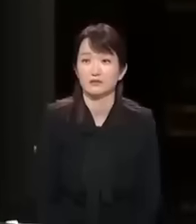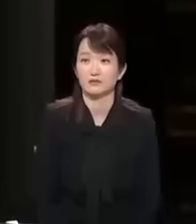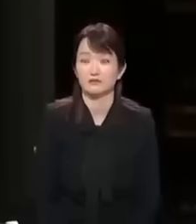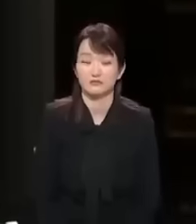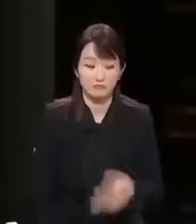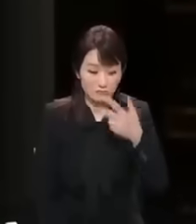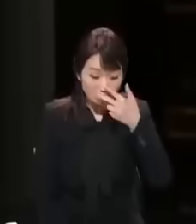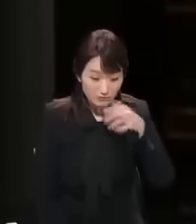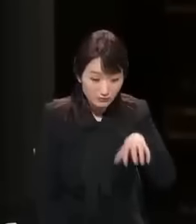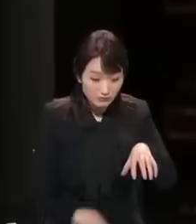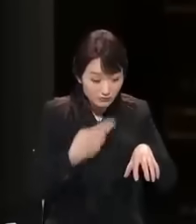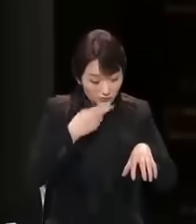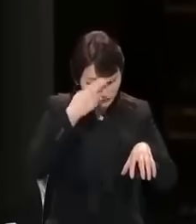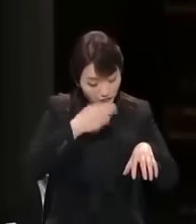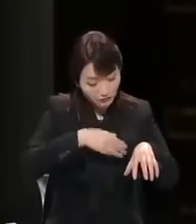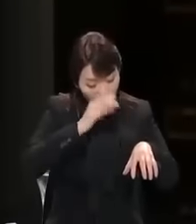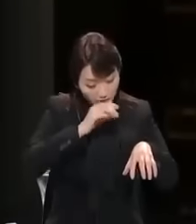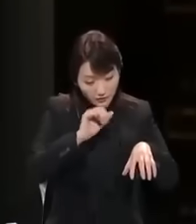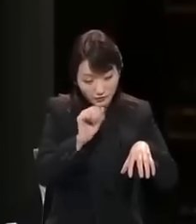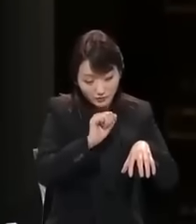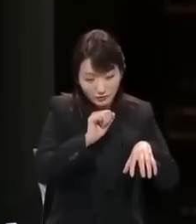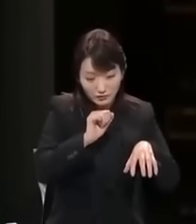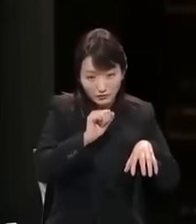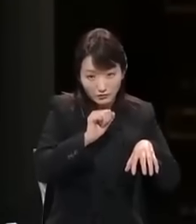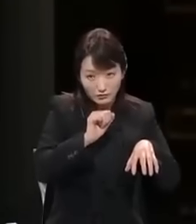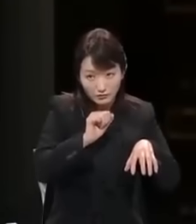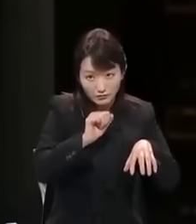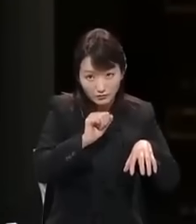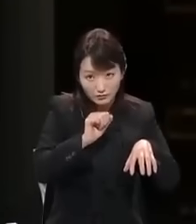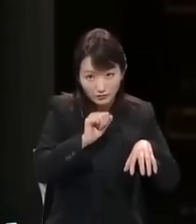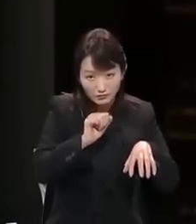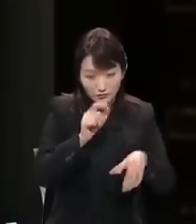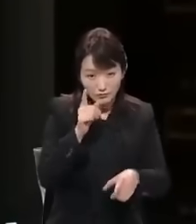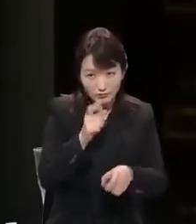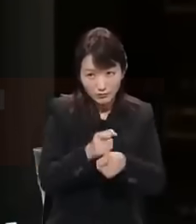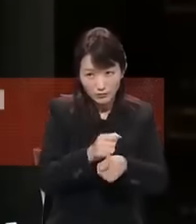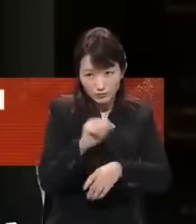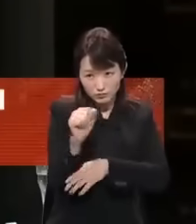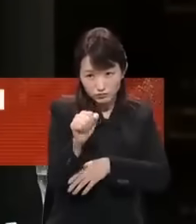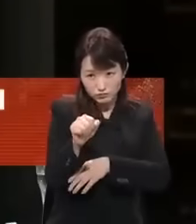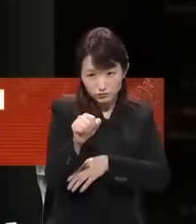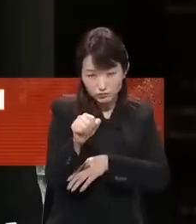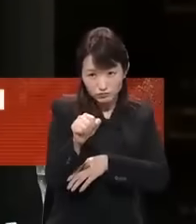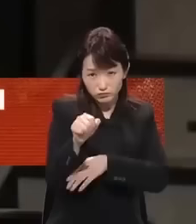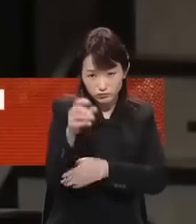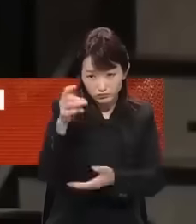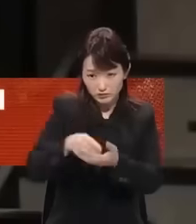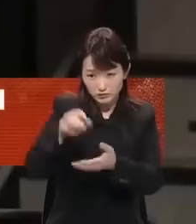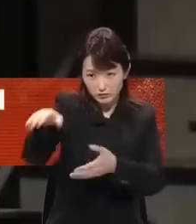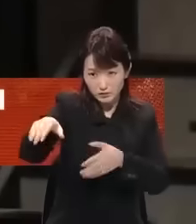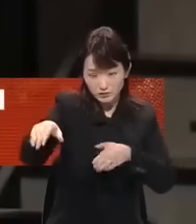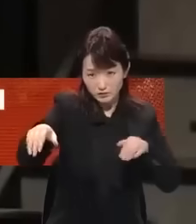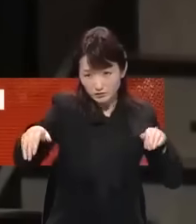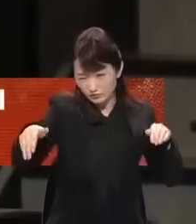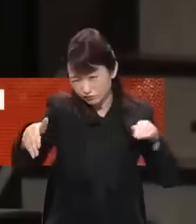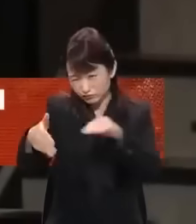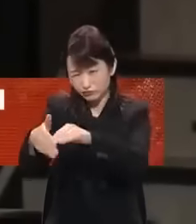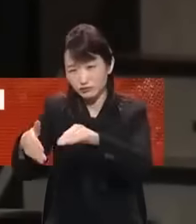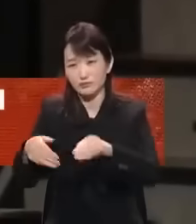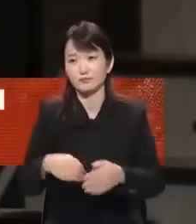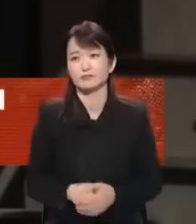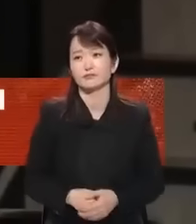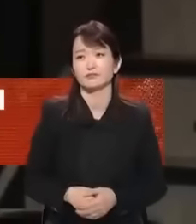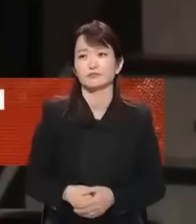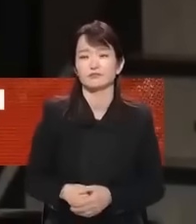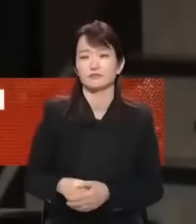평택에서 술 마시고 천안까지 음주운전도 모자라서 보복 운전까지네이 가해자인 남성이 술을